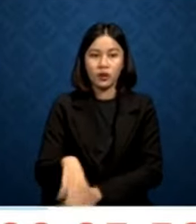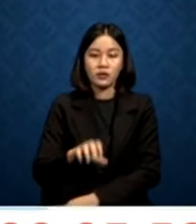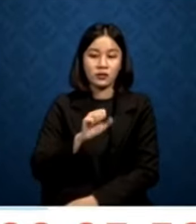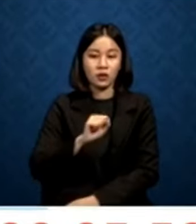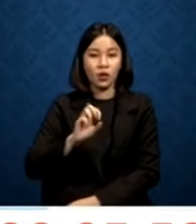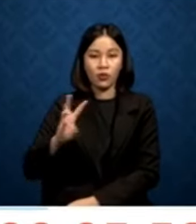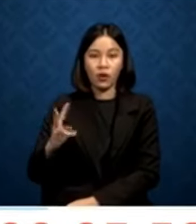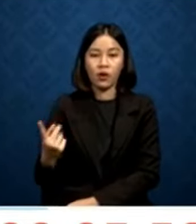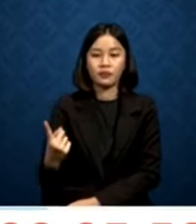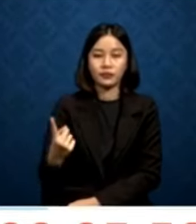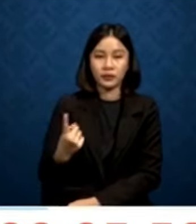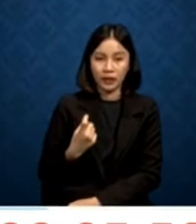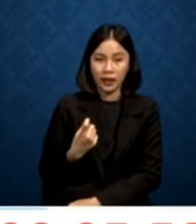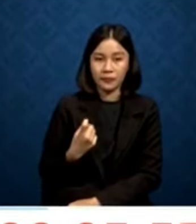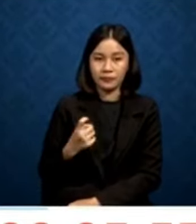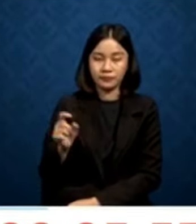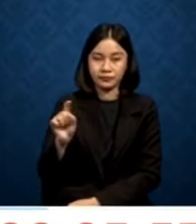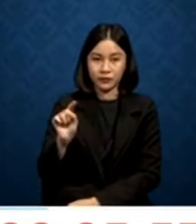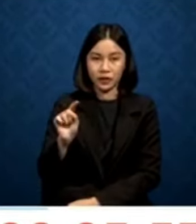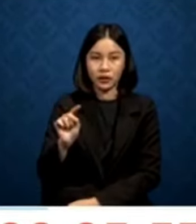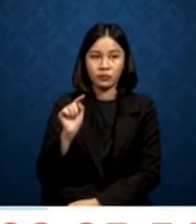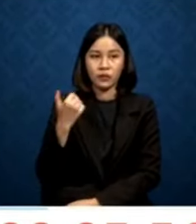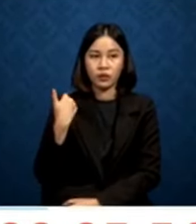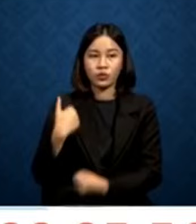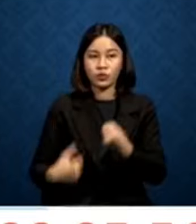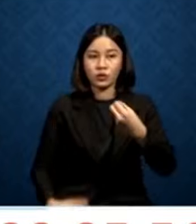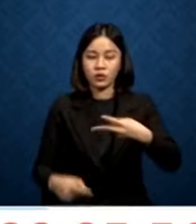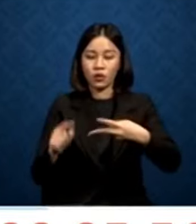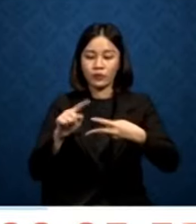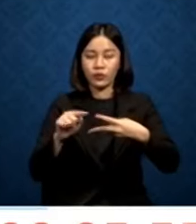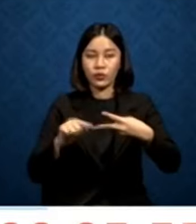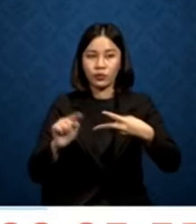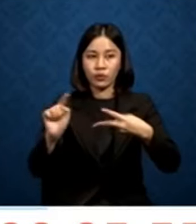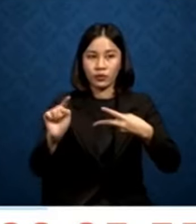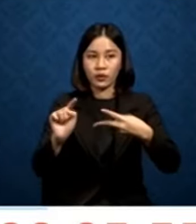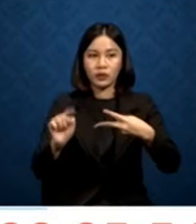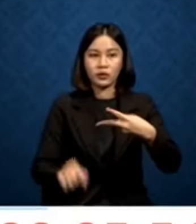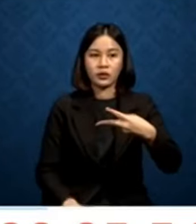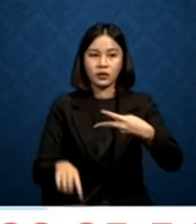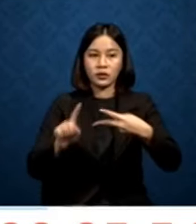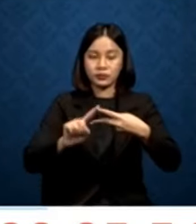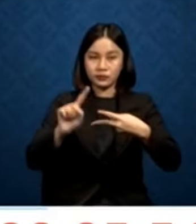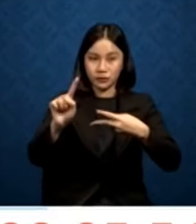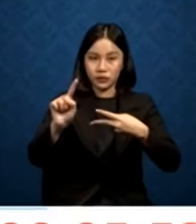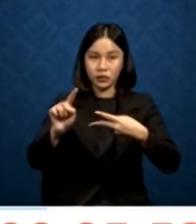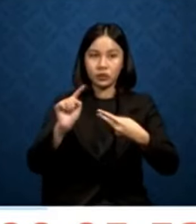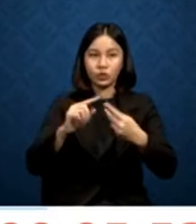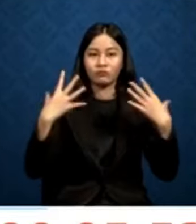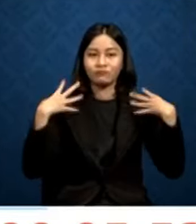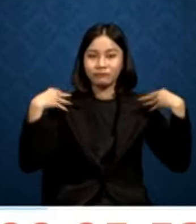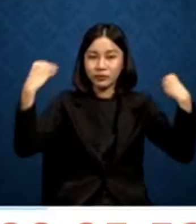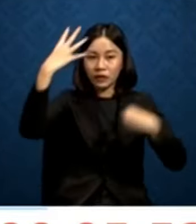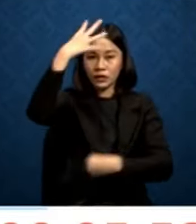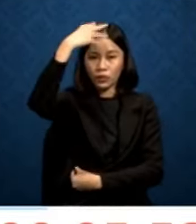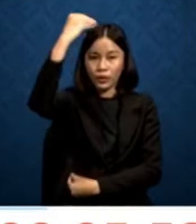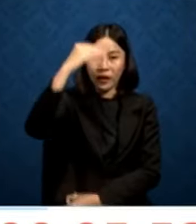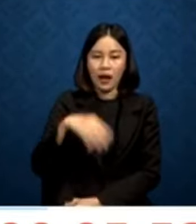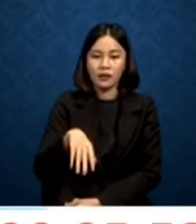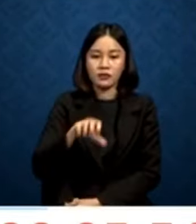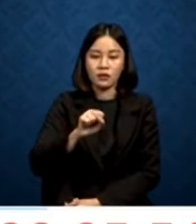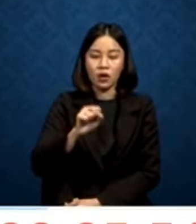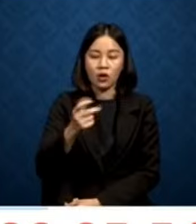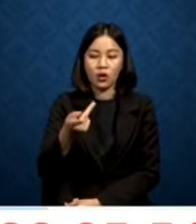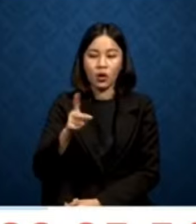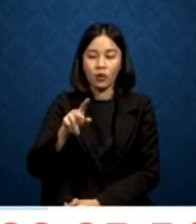ธิษฐานนะคะจะได้มคำถามใสองประเด็นหลักๆคือในเรื่องของ 1.ือเทวดาสอ ค.ij เป็น